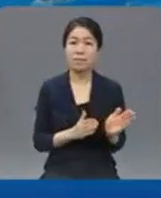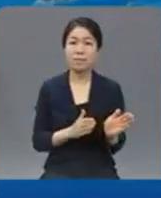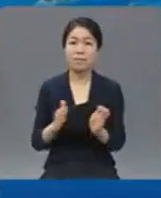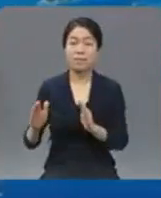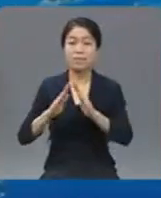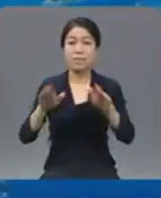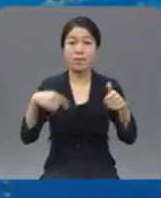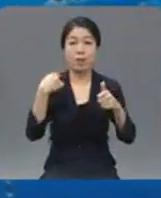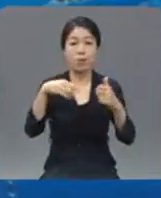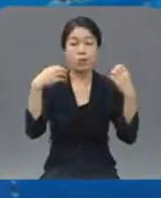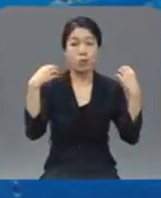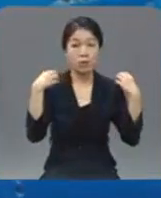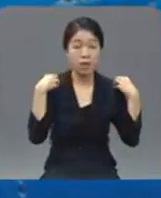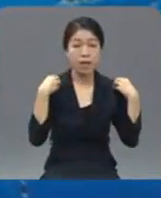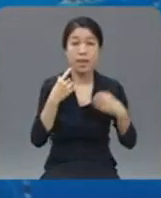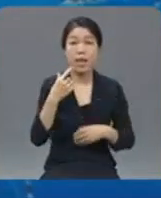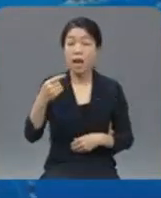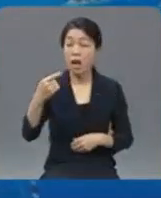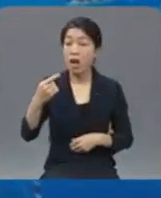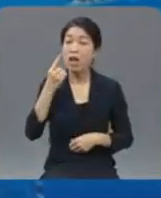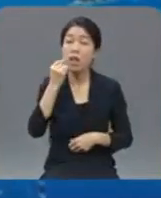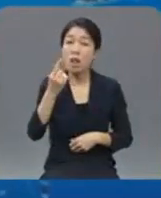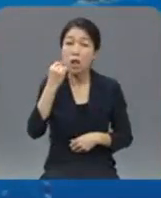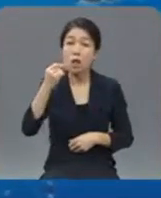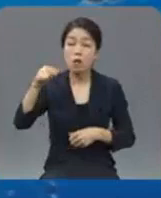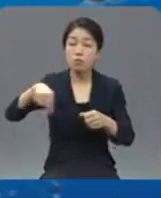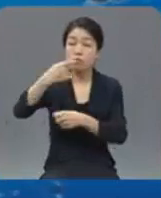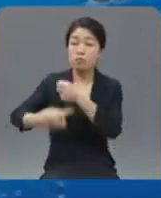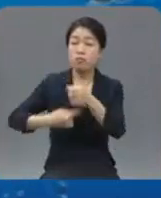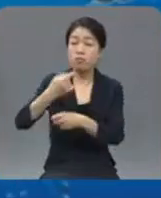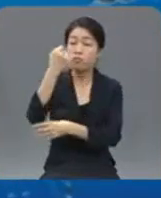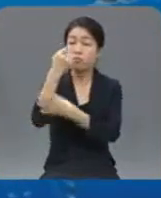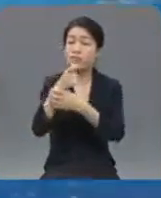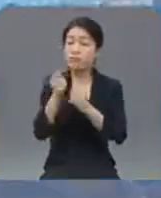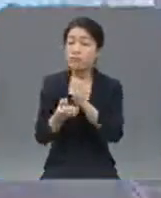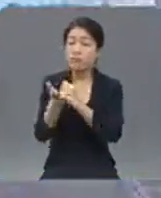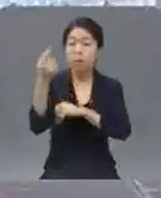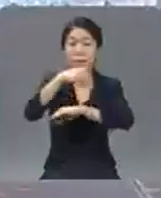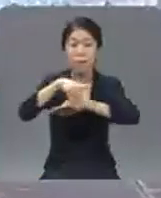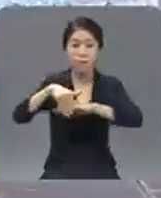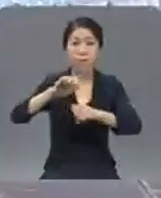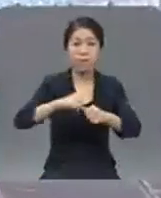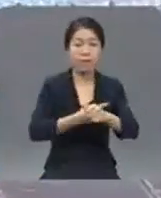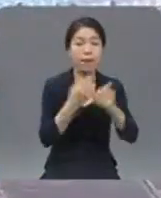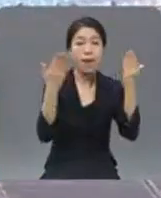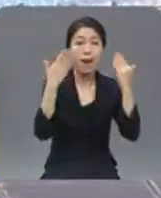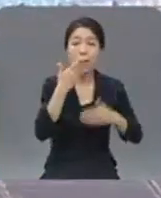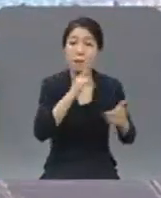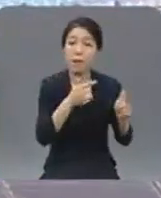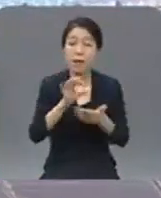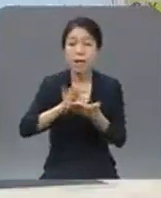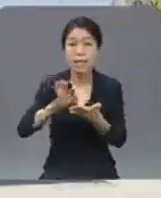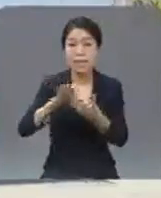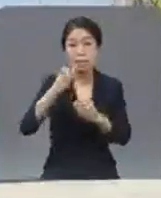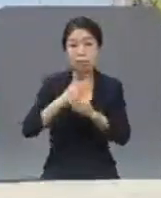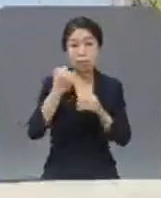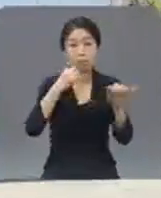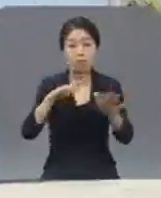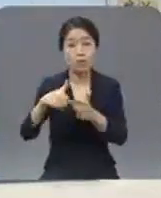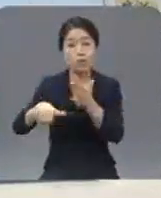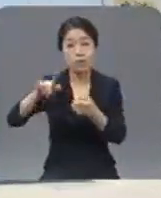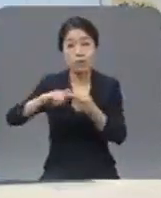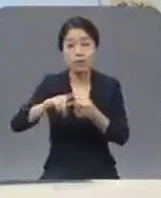전라남도 교육청도 일본 후쿠시마 원전 오염수 방류계획에 따라 학교 급식에 나오는 수산물에 대한 방사능